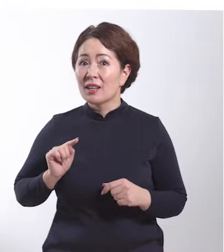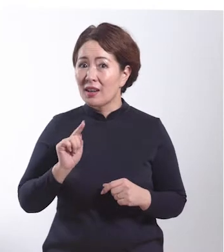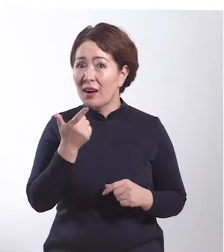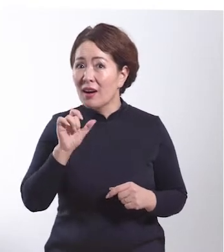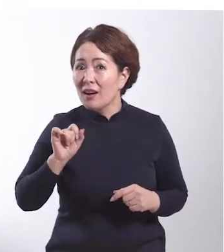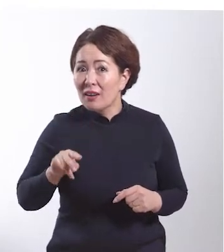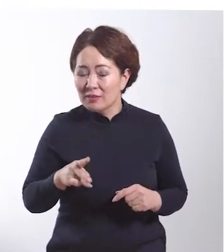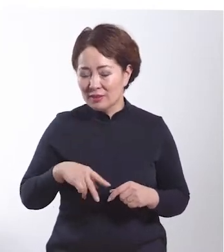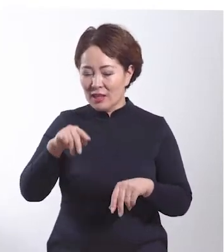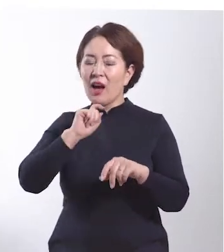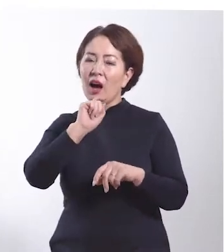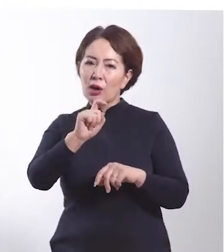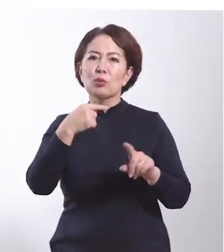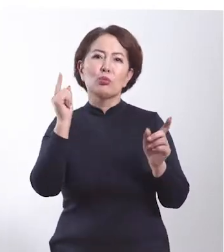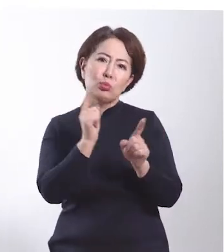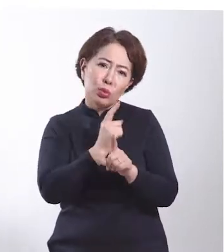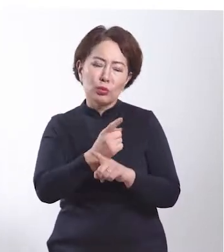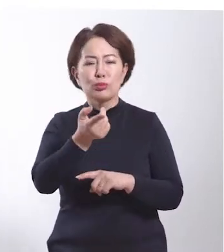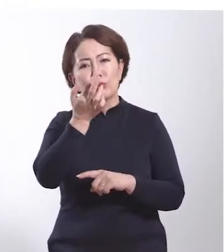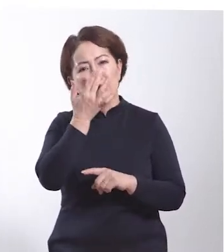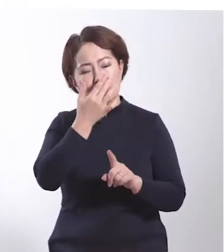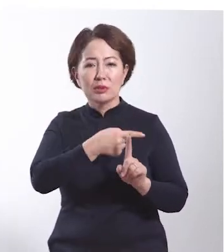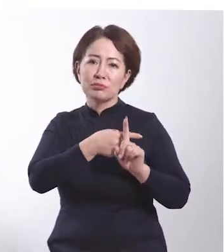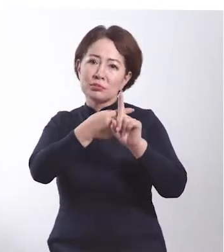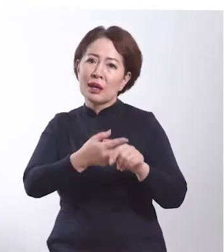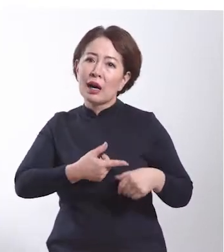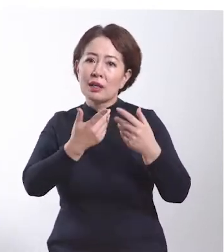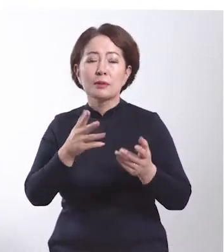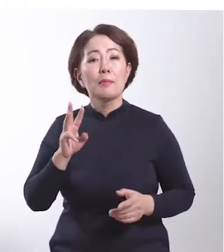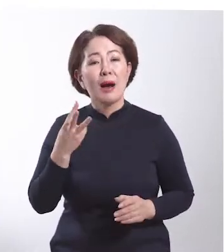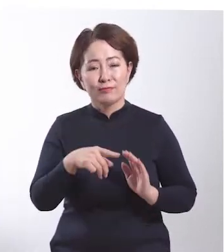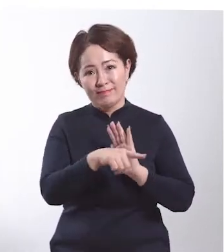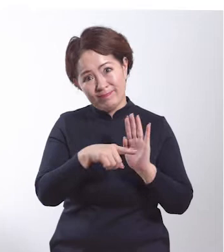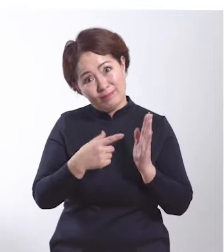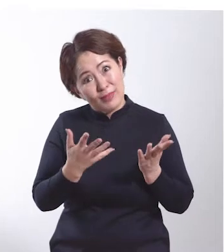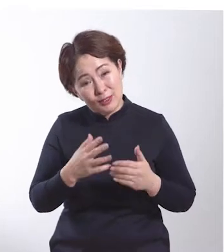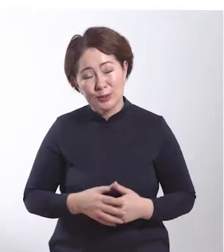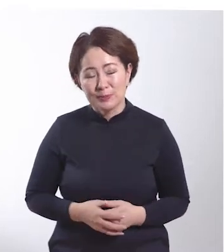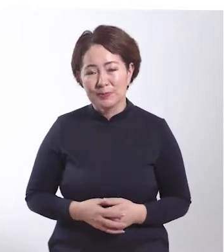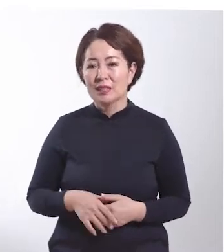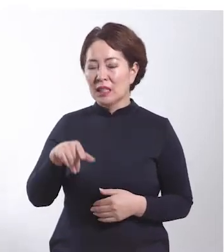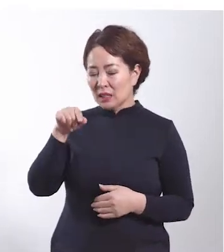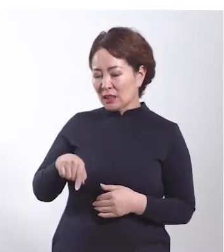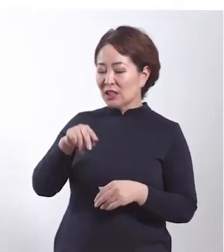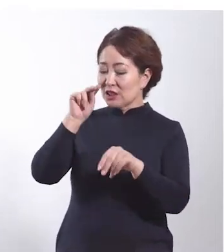хийх хэрэггүй. Учир нь шинжилгээний хариу буруу буюу хуурамч сөрөг хариу гарах магадлалтай